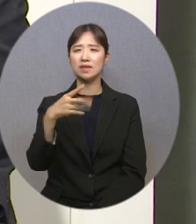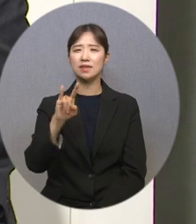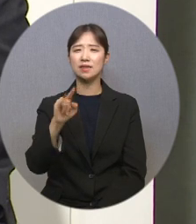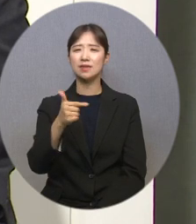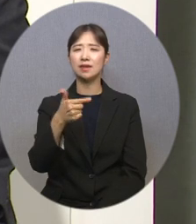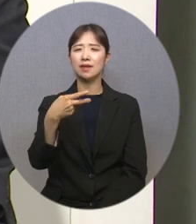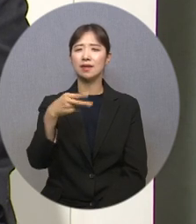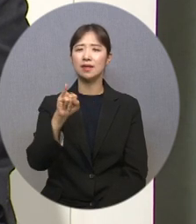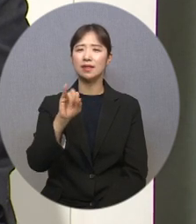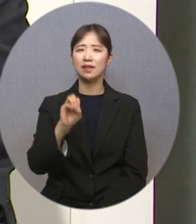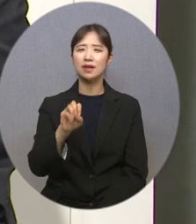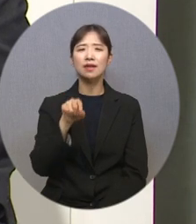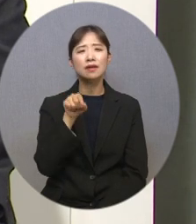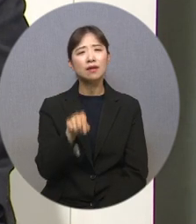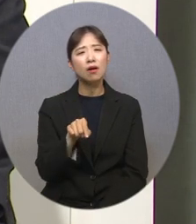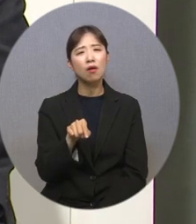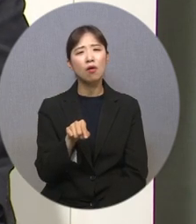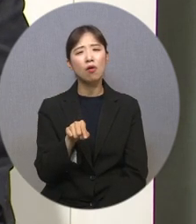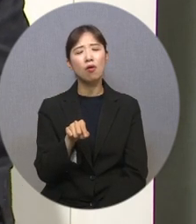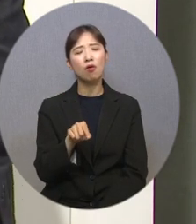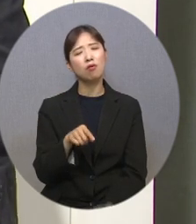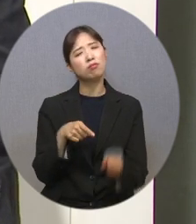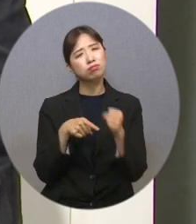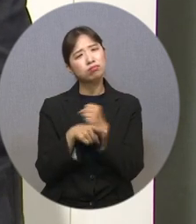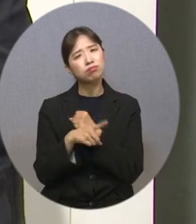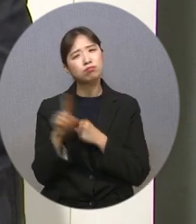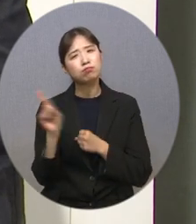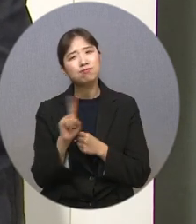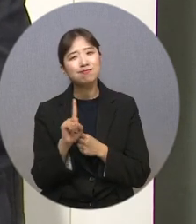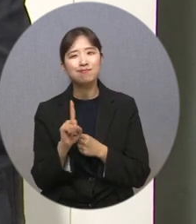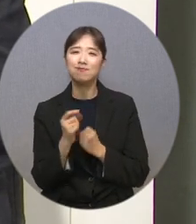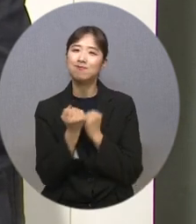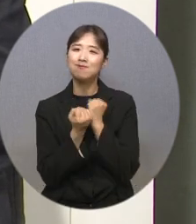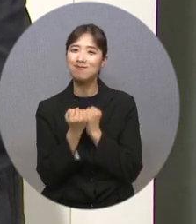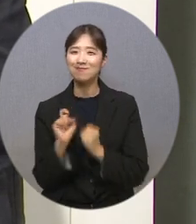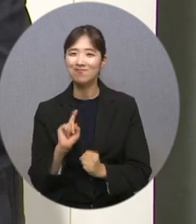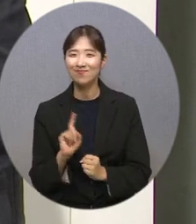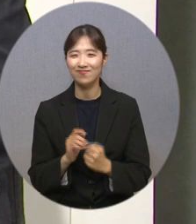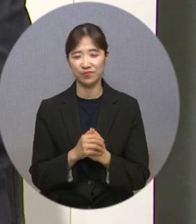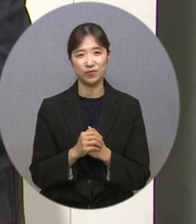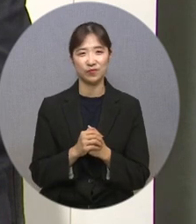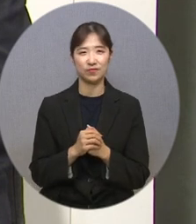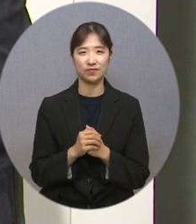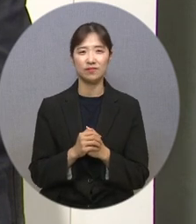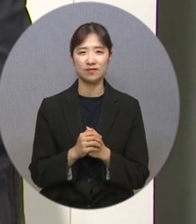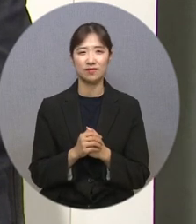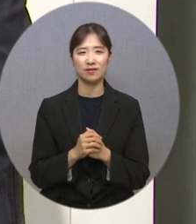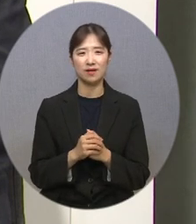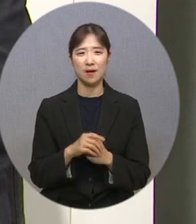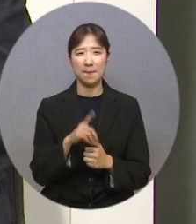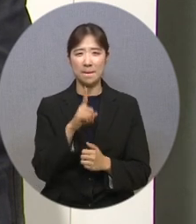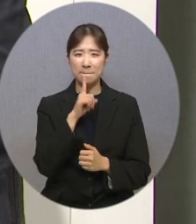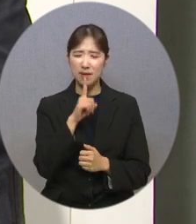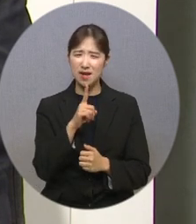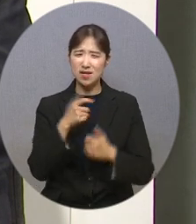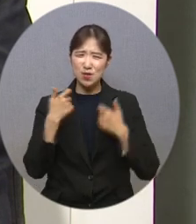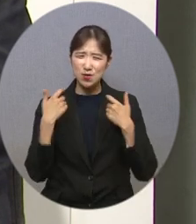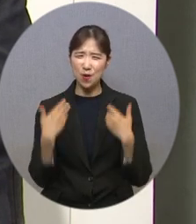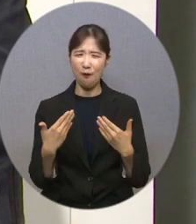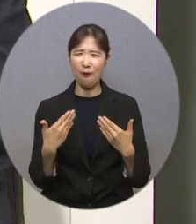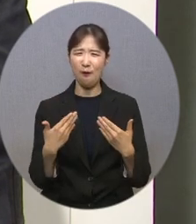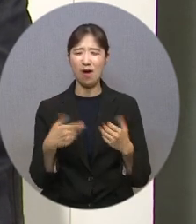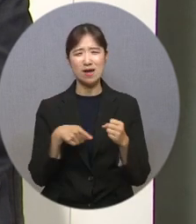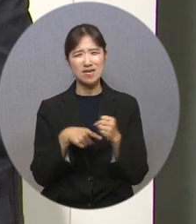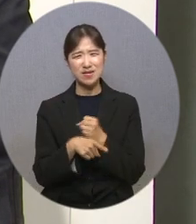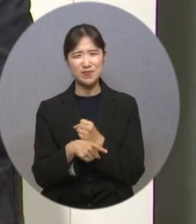것을 과연 어떻게 정의를 내려서 설명할 수 있을까요? 네, 딱히 정의를